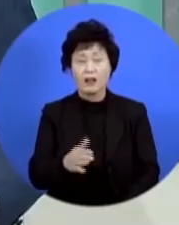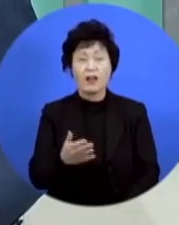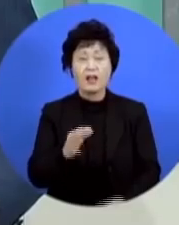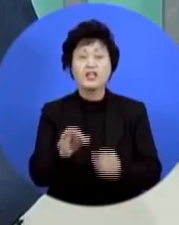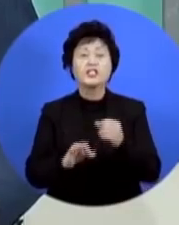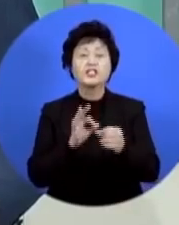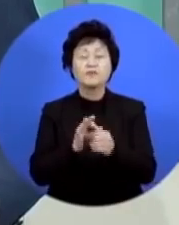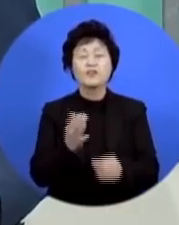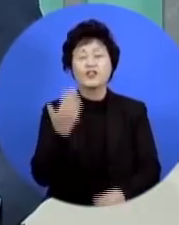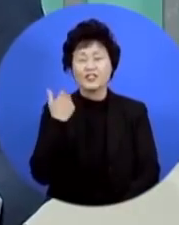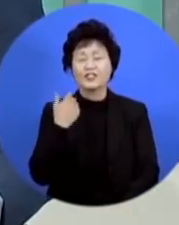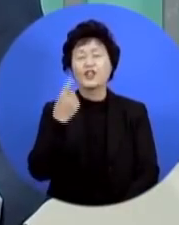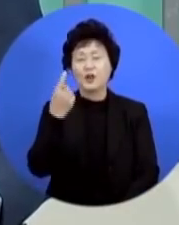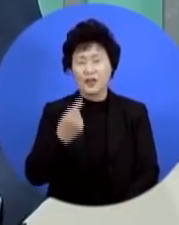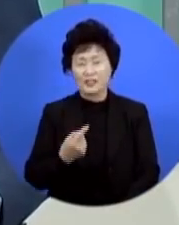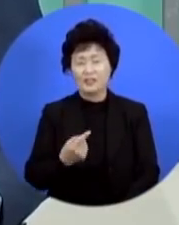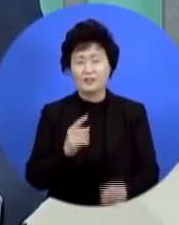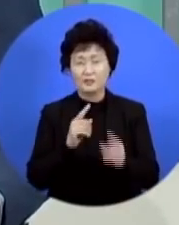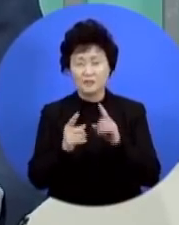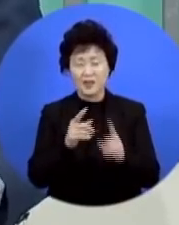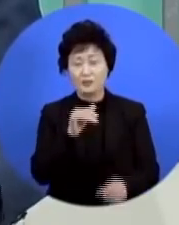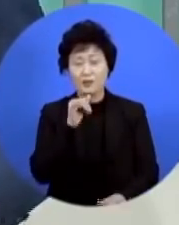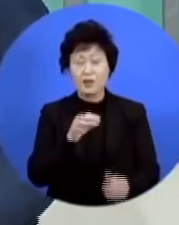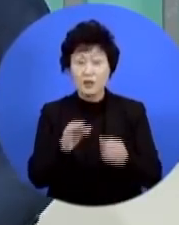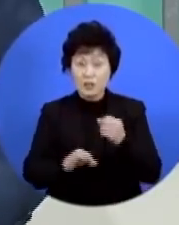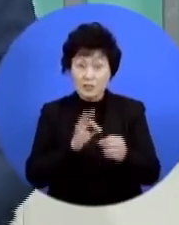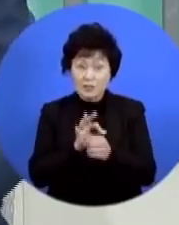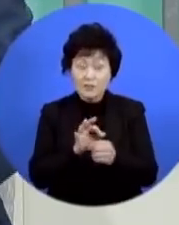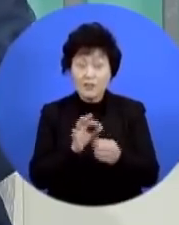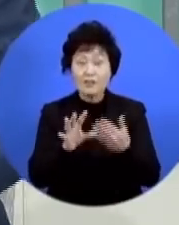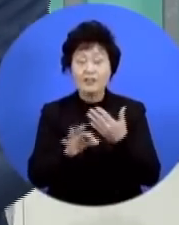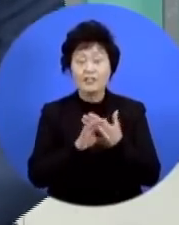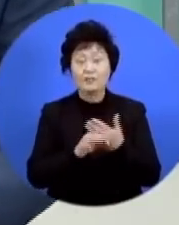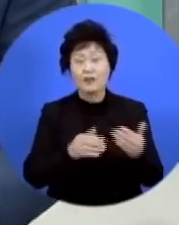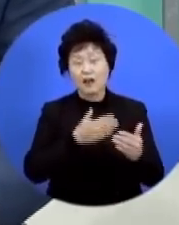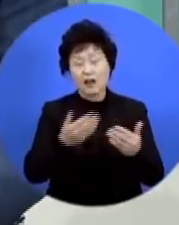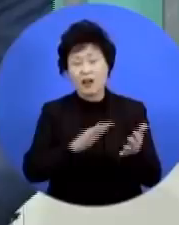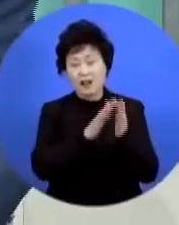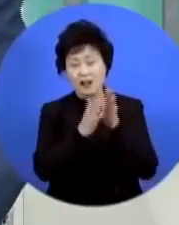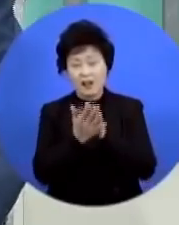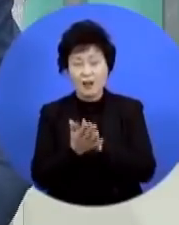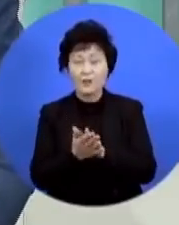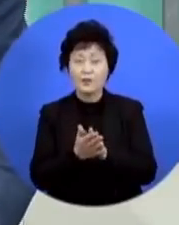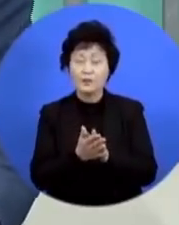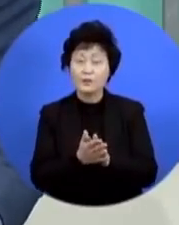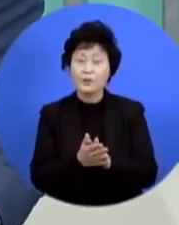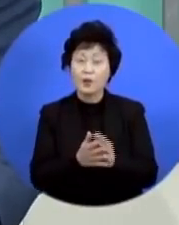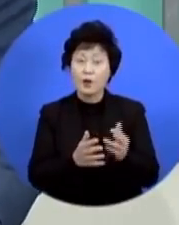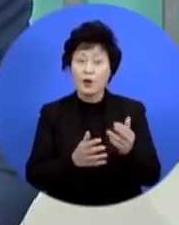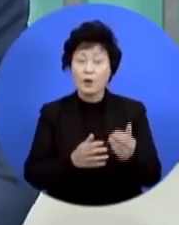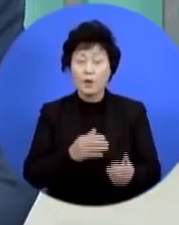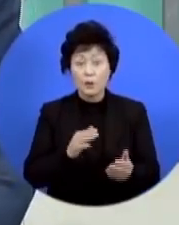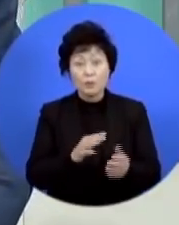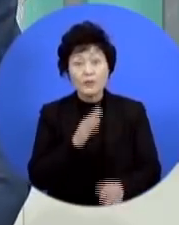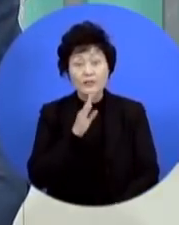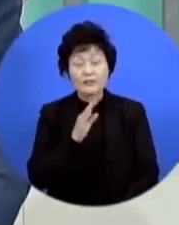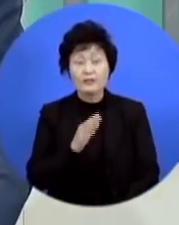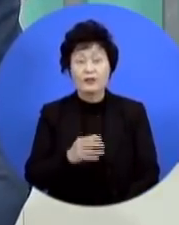전입니다. 10년이면 강선도 변하는데 예. 출연해주세요. 그랬더니 그, 어, 벌써 예. 10년 됐네요. 그전에 그저